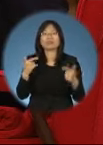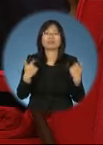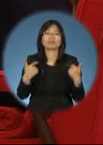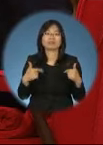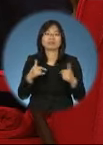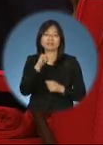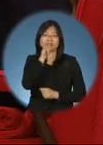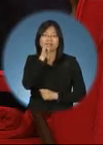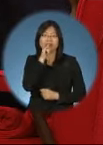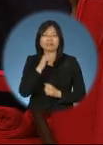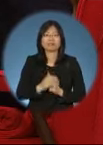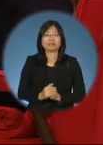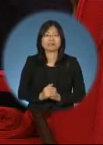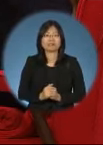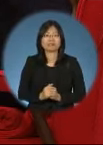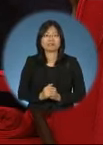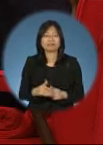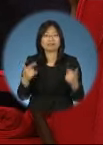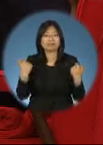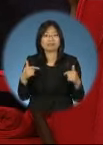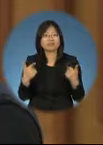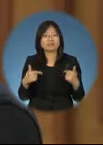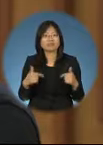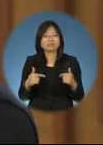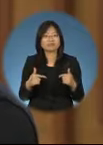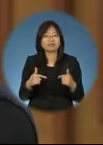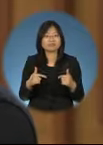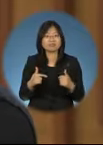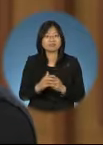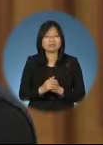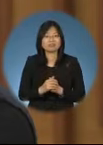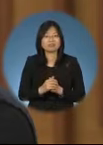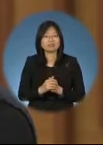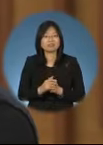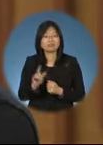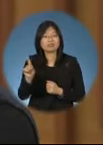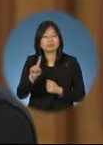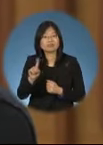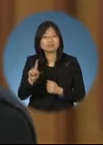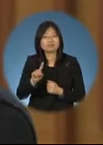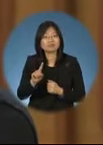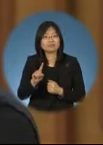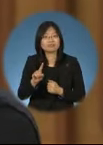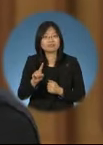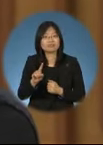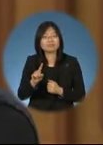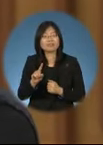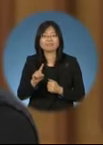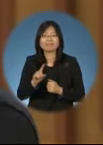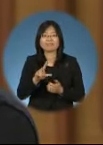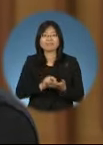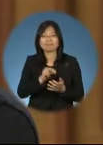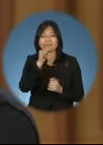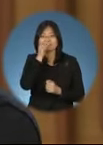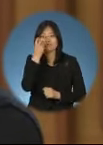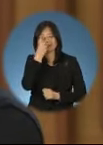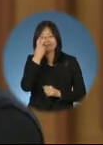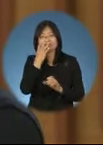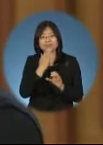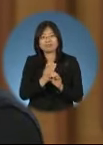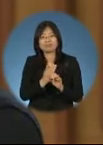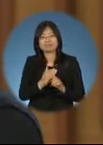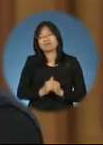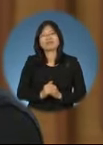하죠. 그래요? 예. 항상 어디에 텐션이 있는지 내가 그런 것도 체크해보고. 네, 네.